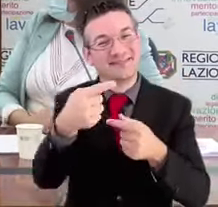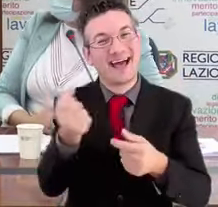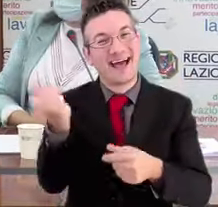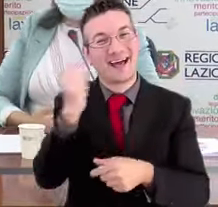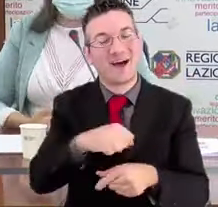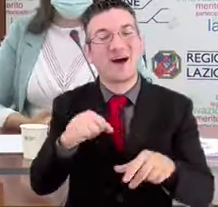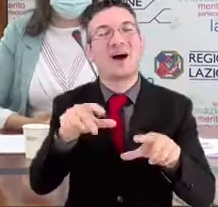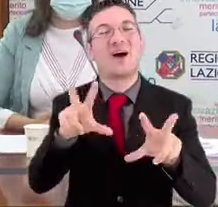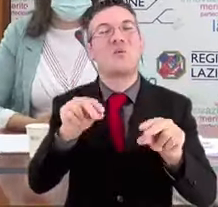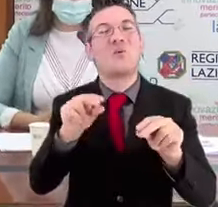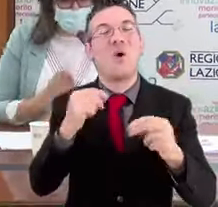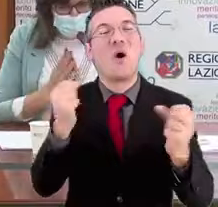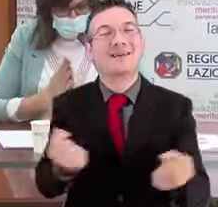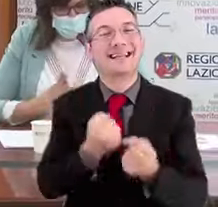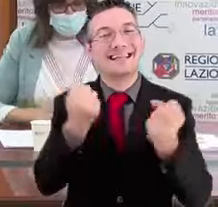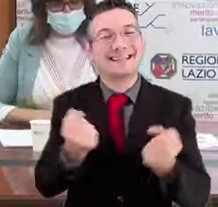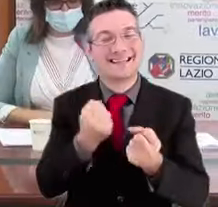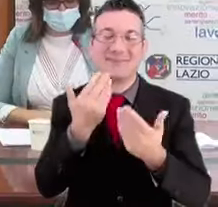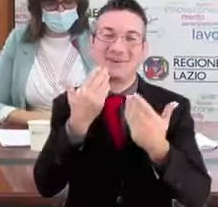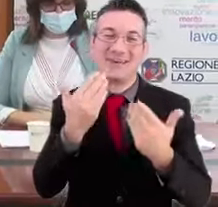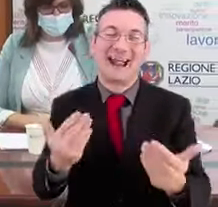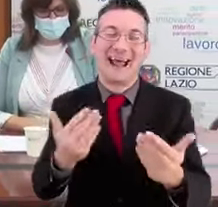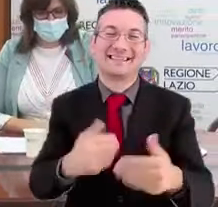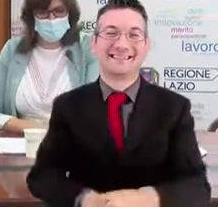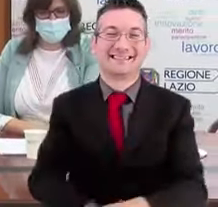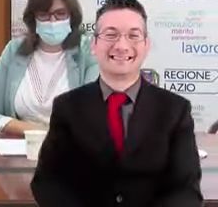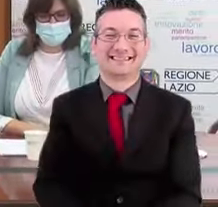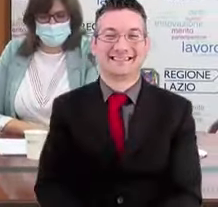iniziative noi iniziative grazie